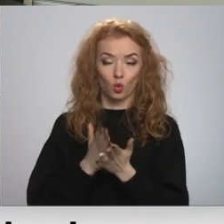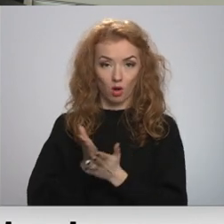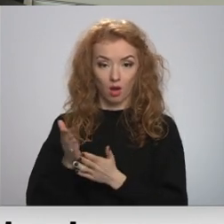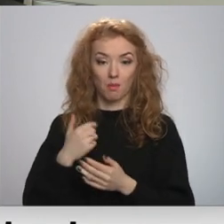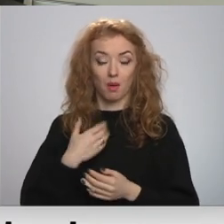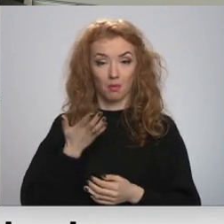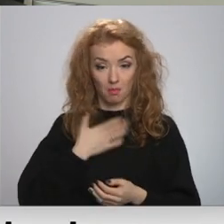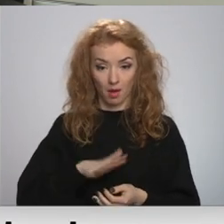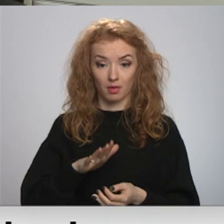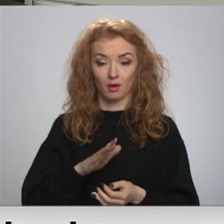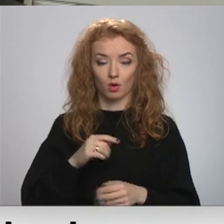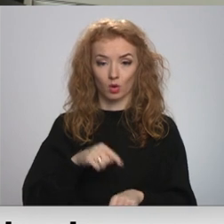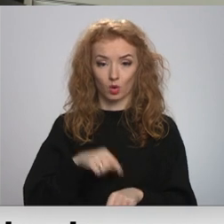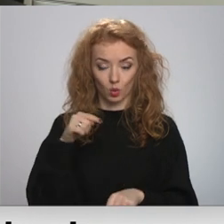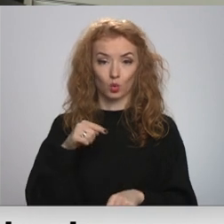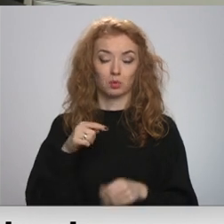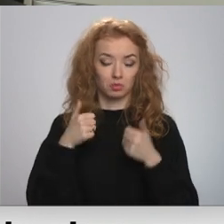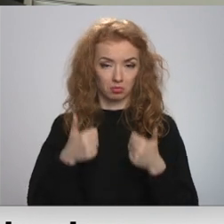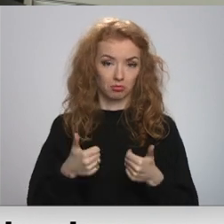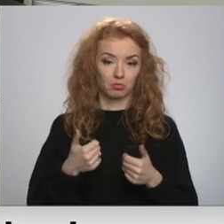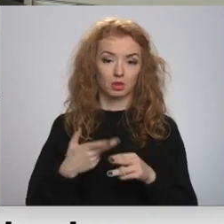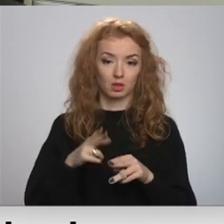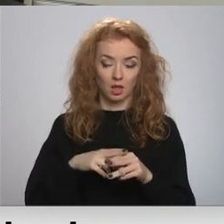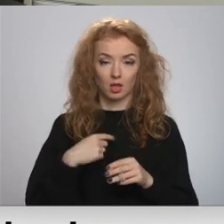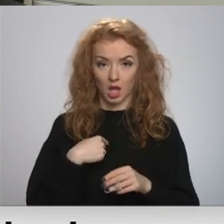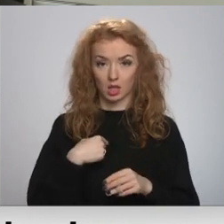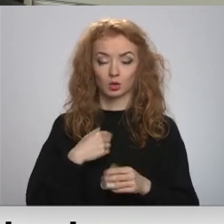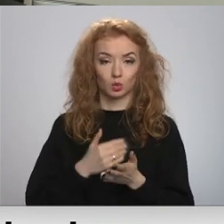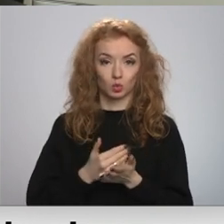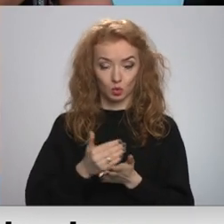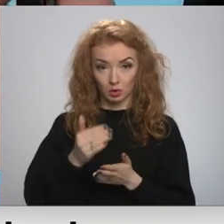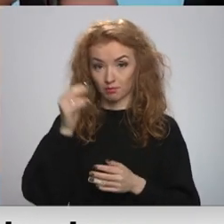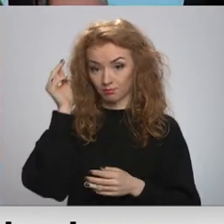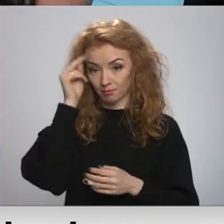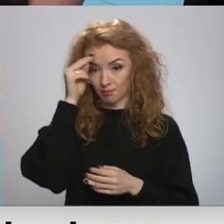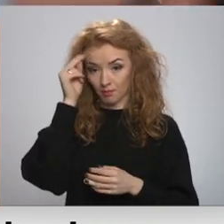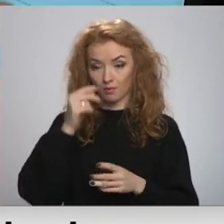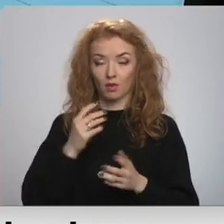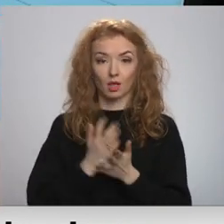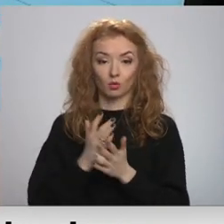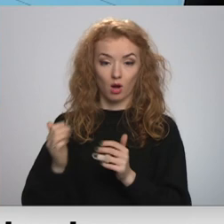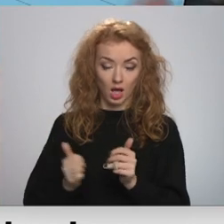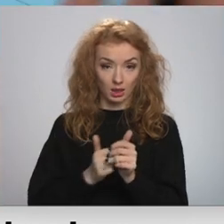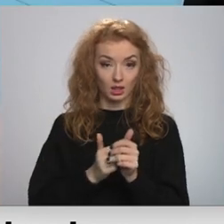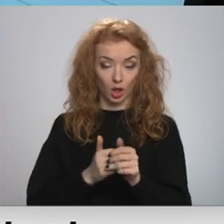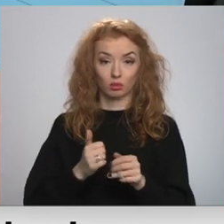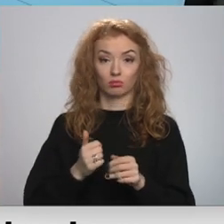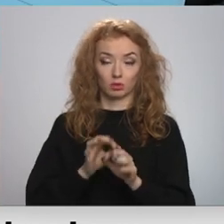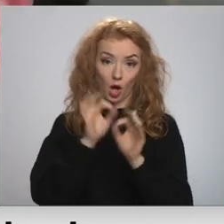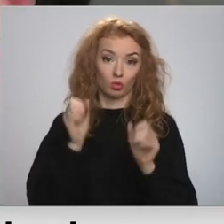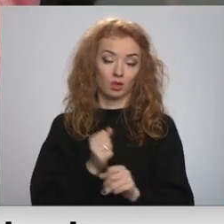patika. Jūtos, jā, kad ir OK. Nu, tad es arī turpināju studijas, kā medicīnas asistents. Es sāku strādāt pagājušā